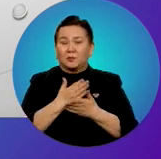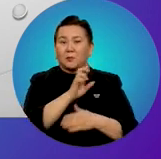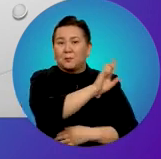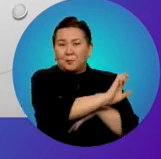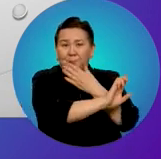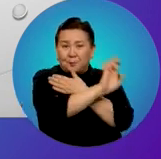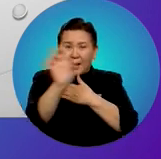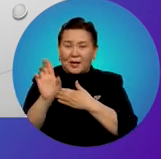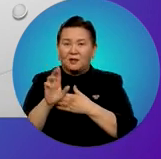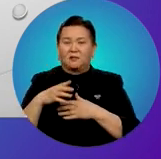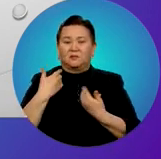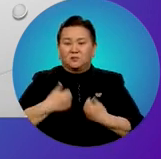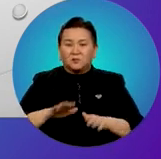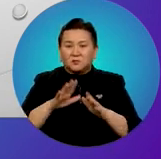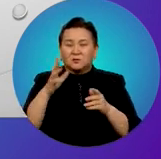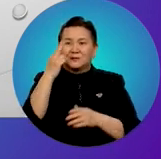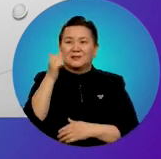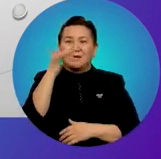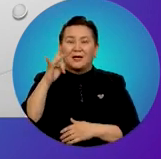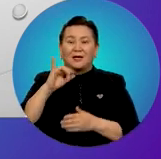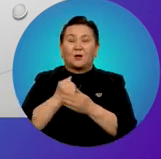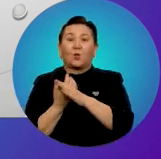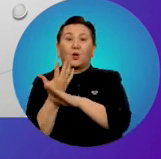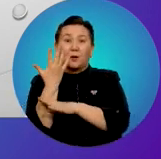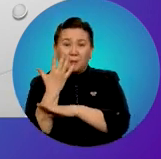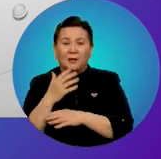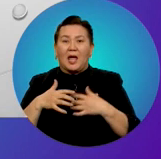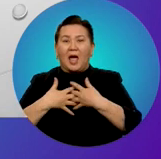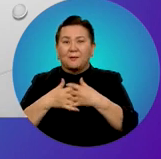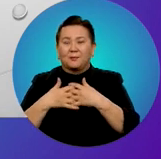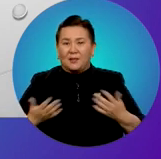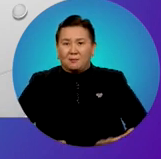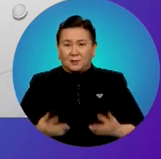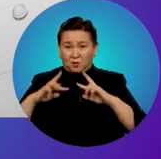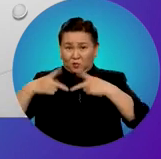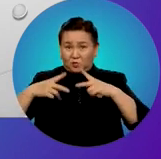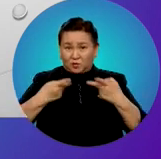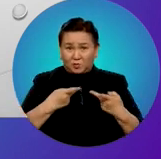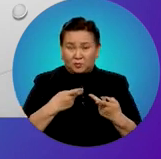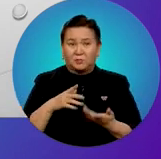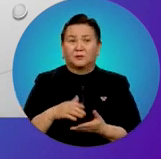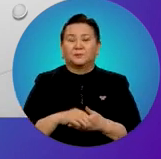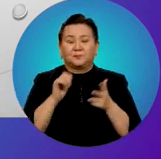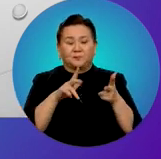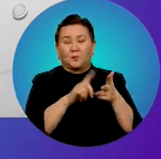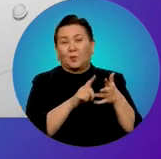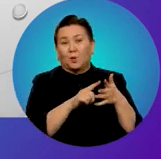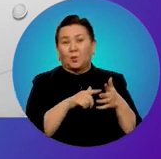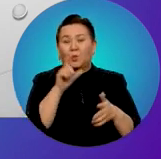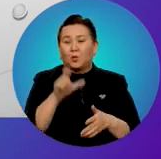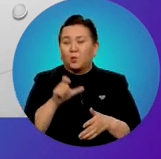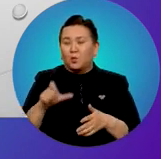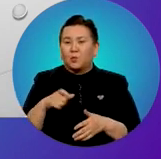байгалийн унган төрхн алдагдаж цаг агаар ургамал амьтны амьдрал өөрчлөгдөнө. За гуравт хүн хүнээ